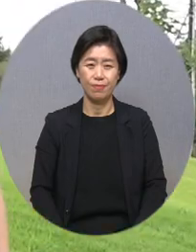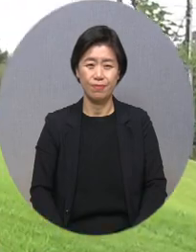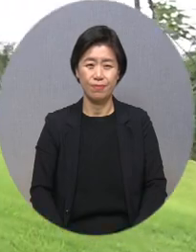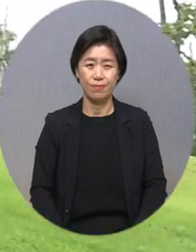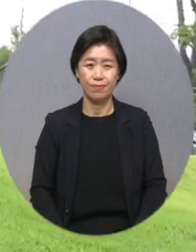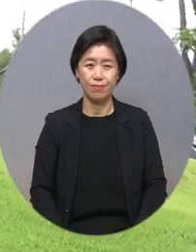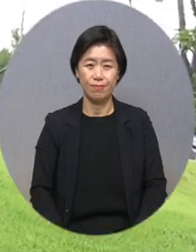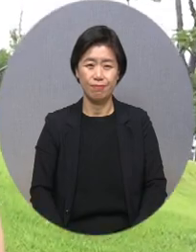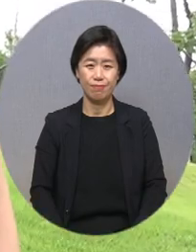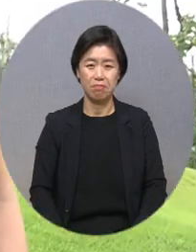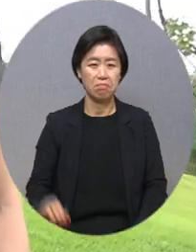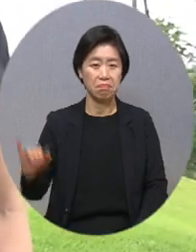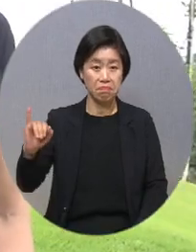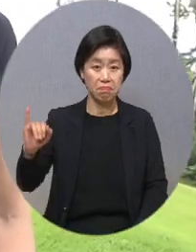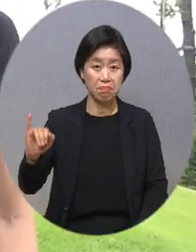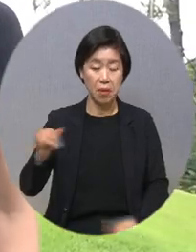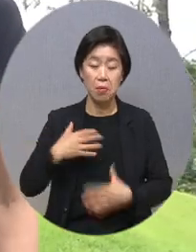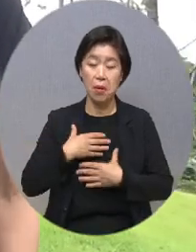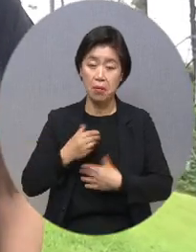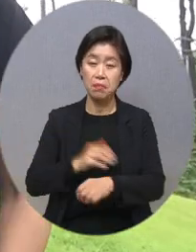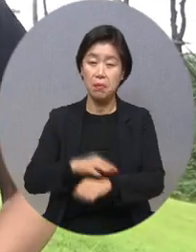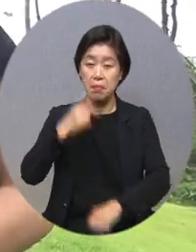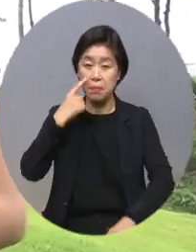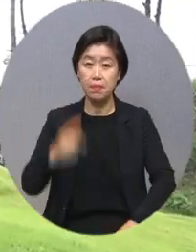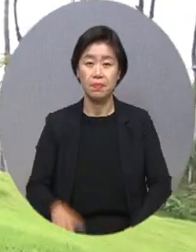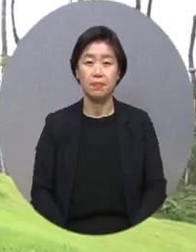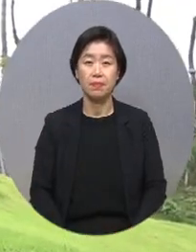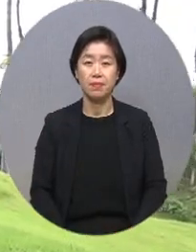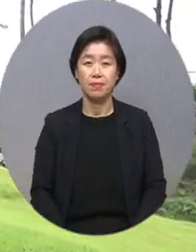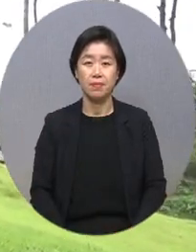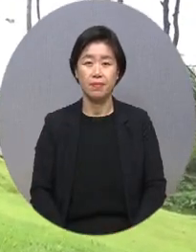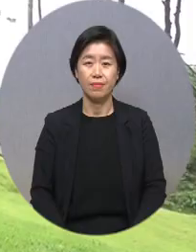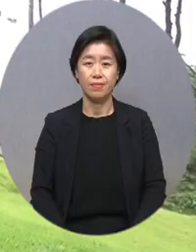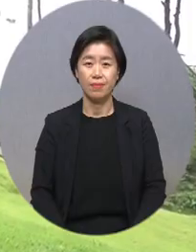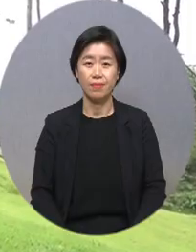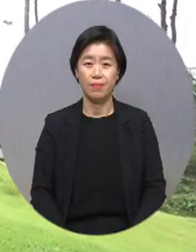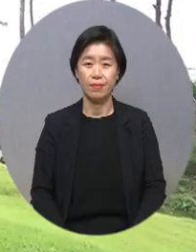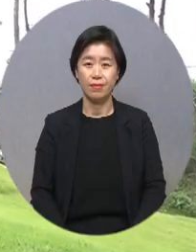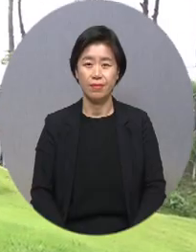영훈아, 그래? 편안하게 됐어. 네, 되게 불편해. 편안하게